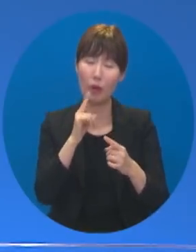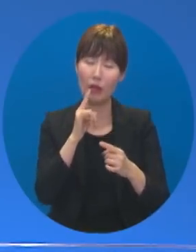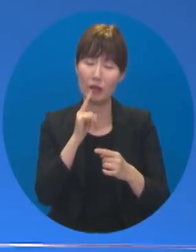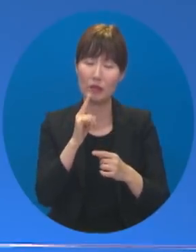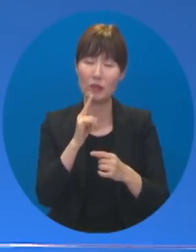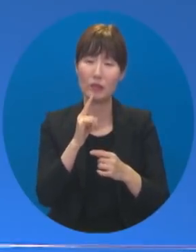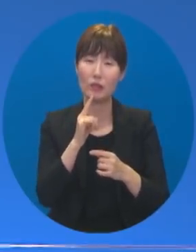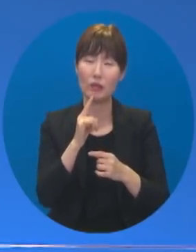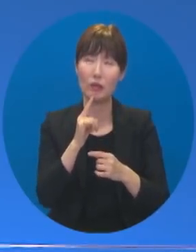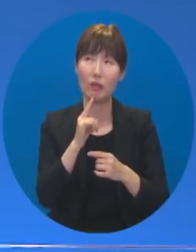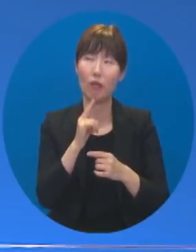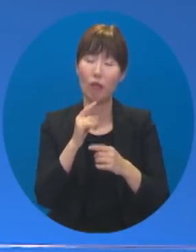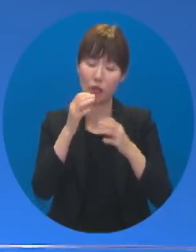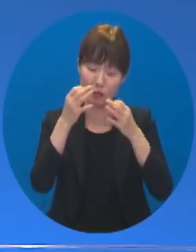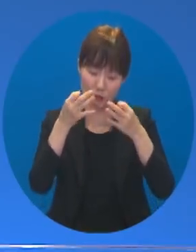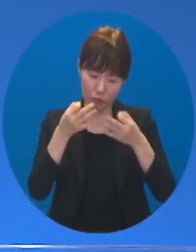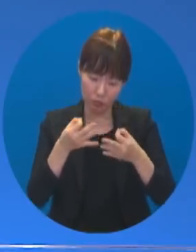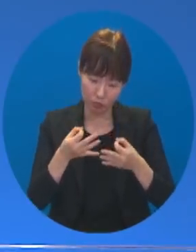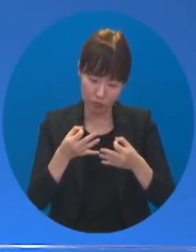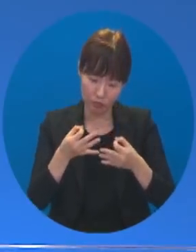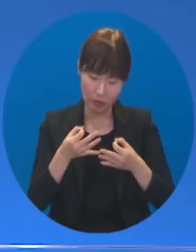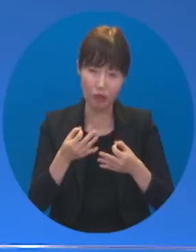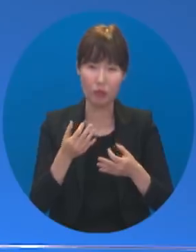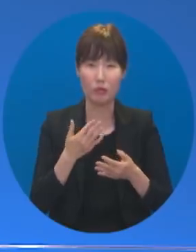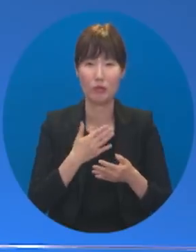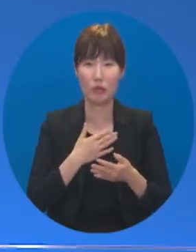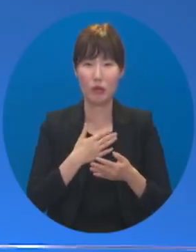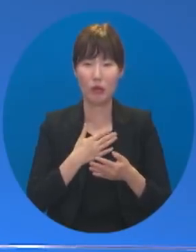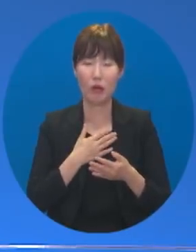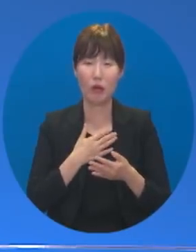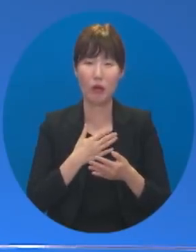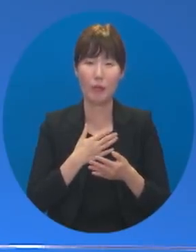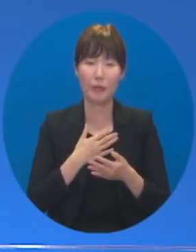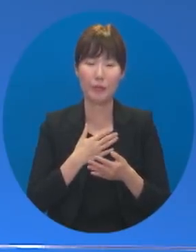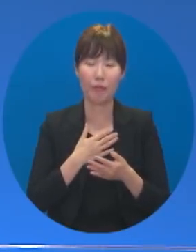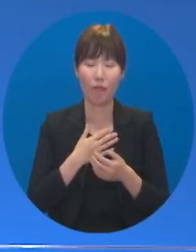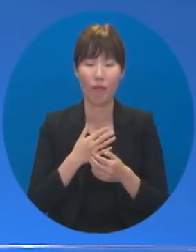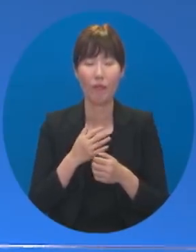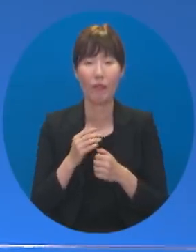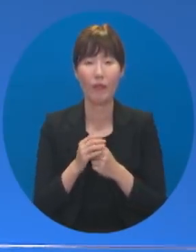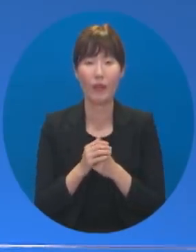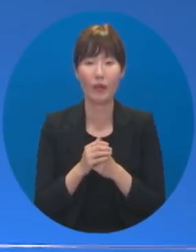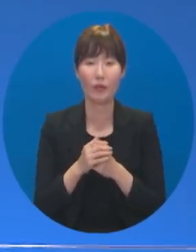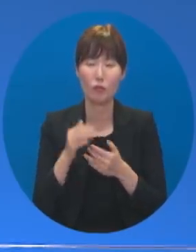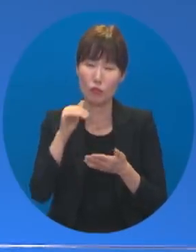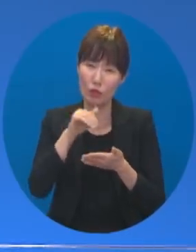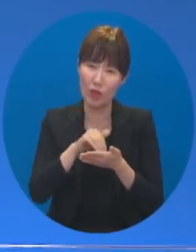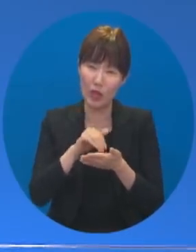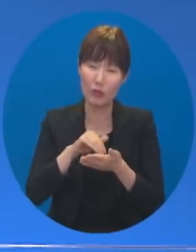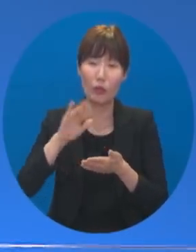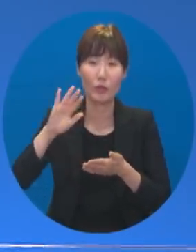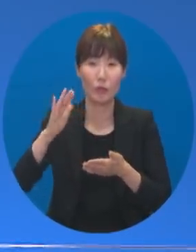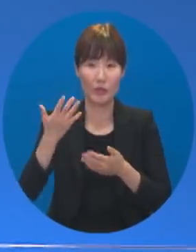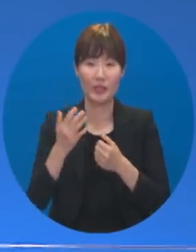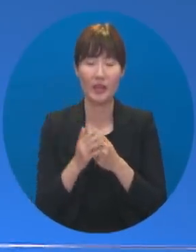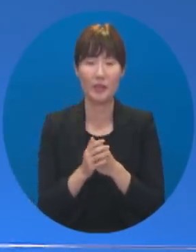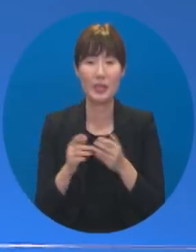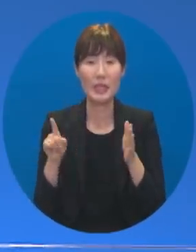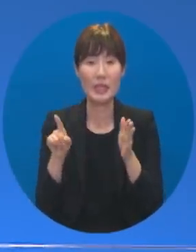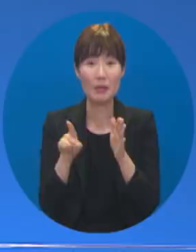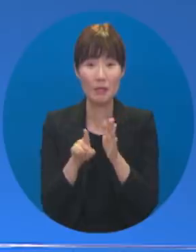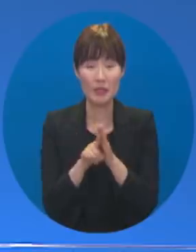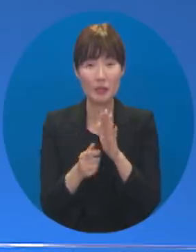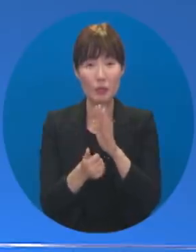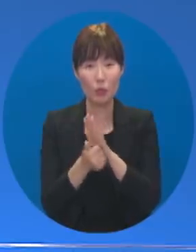반성하게 되었습니다. 그런데 그 뒤에 구절이 그런즉 믿음, 소망, 사랑 이 세 가지는 항상 있을